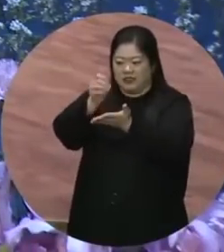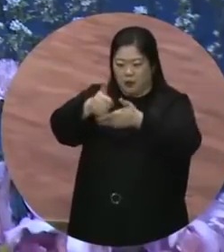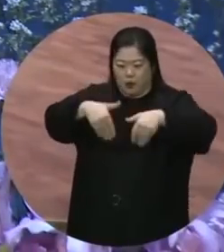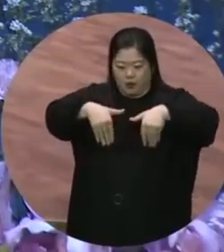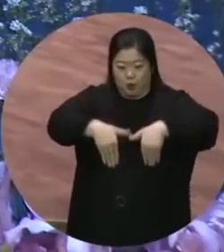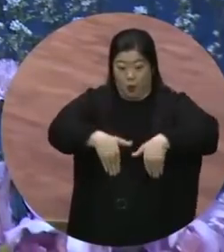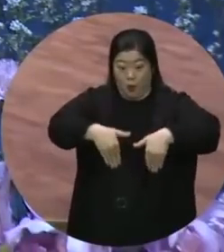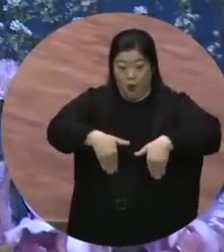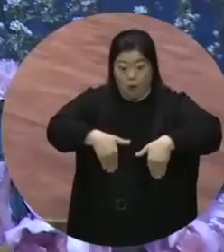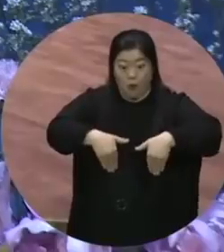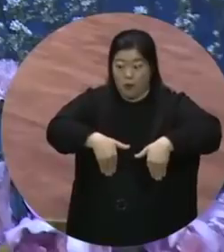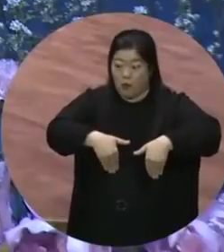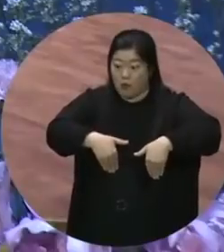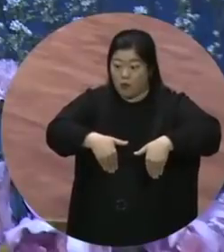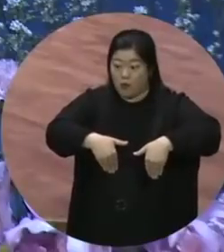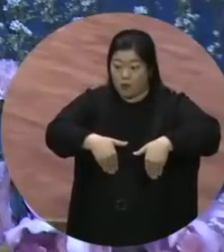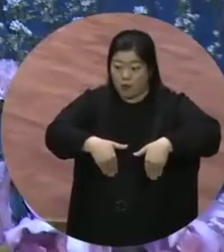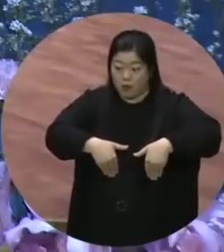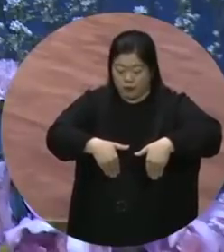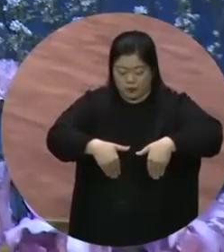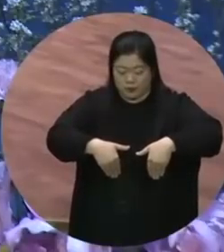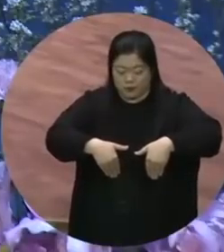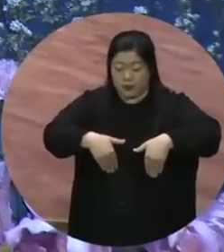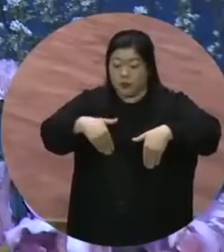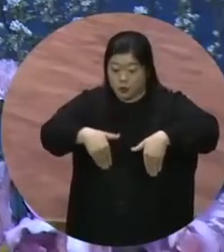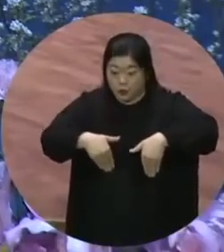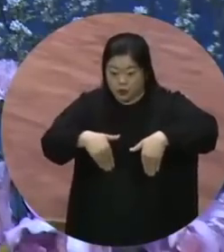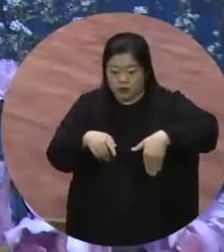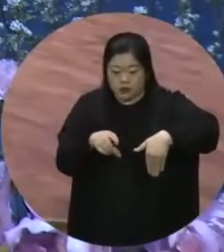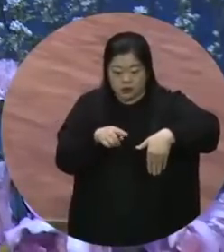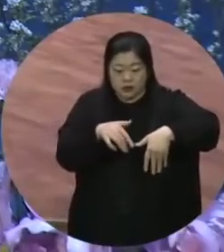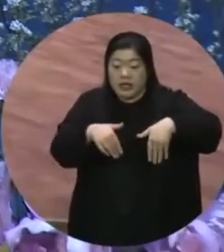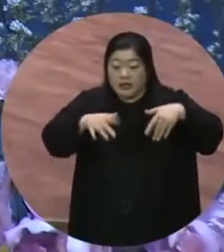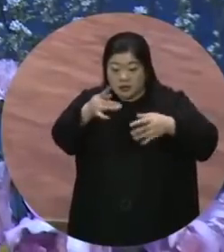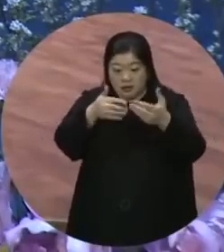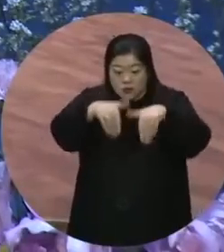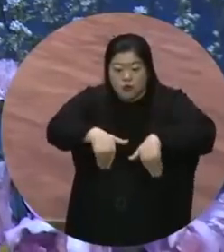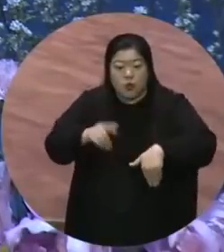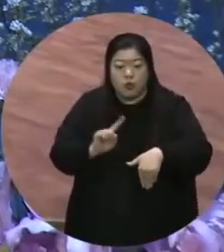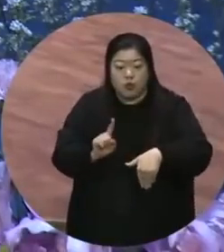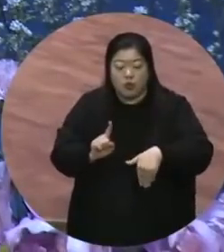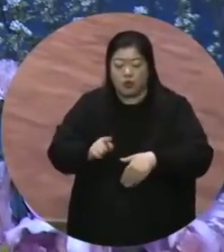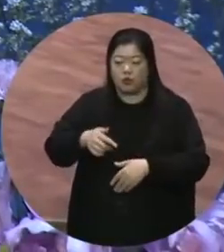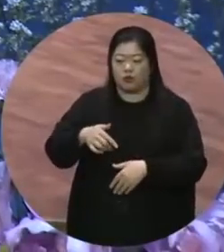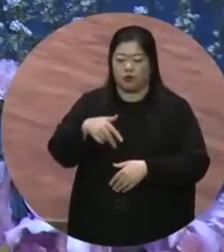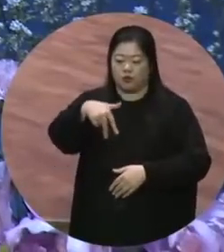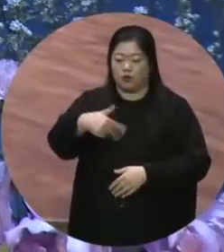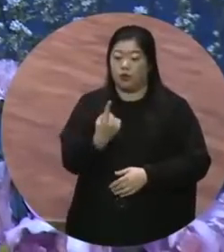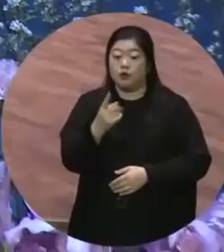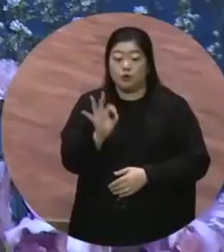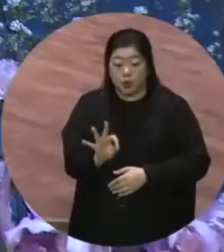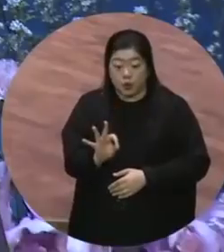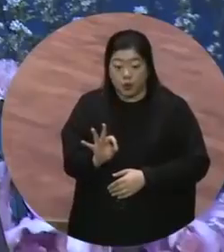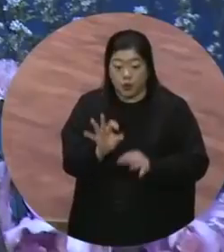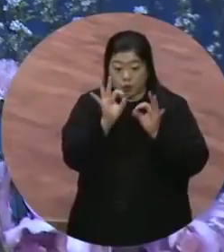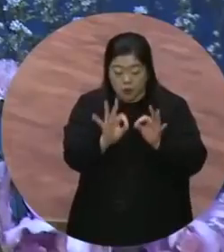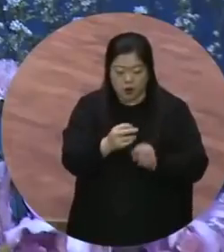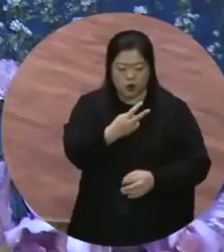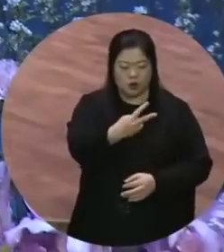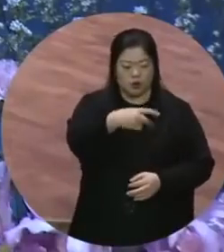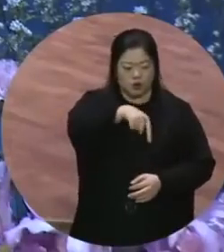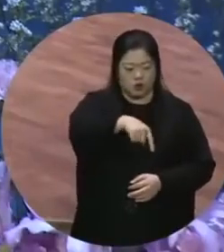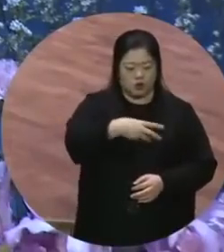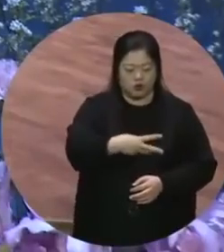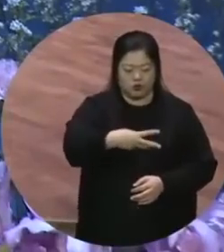했습니다. 예수 그리스도의 종이라고 말한 것과 동일하고, 종이란 말이 무슨 말이에요? 종. 헬라말로 둘로스라는